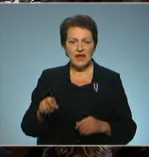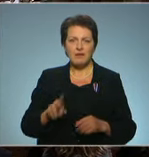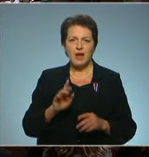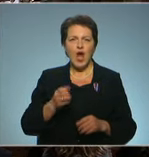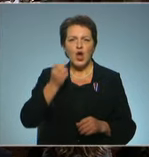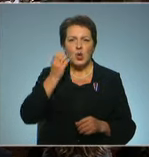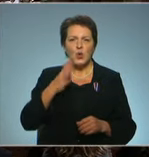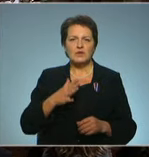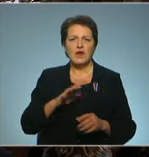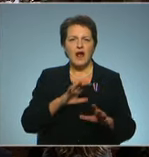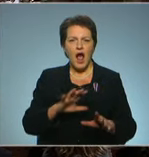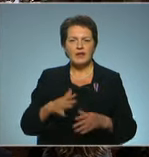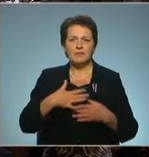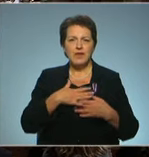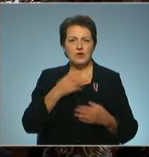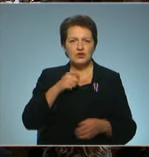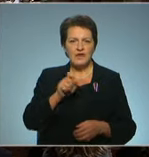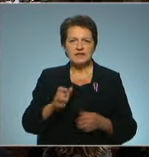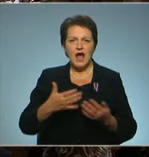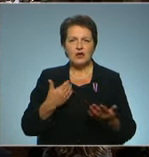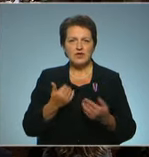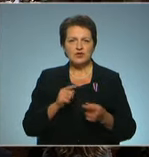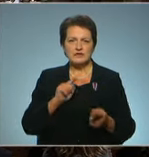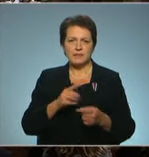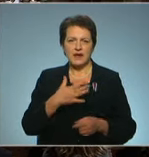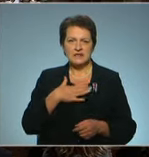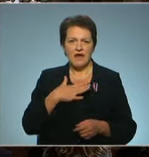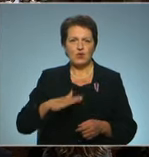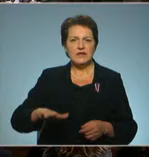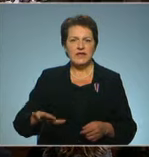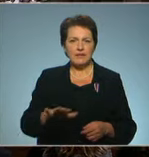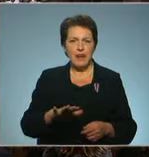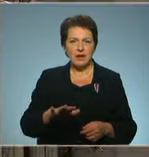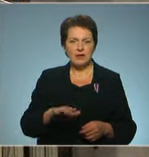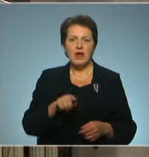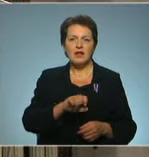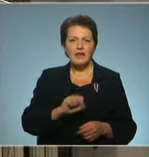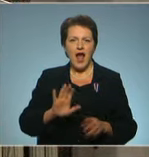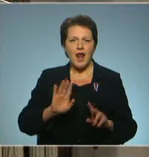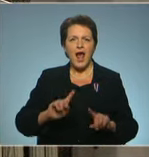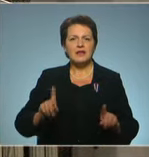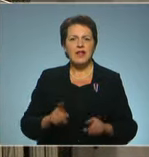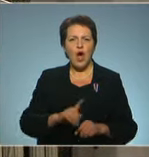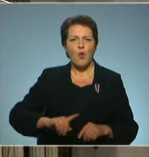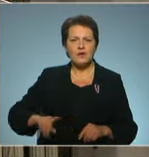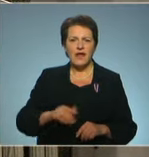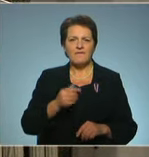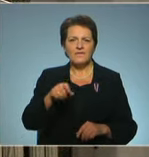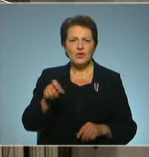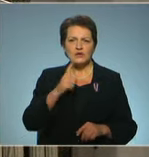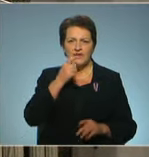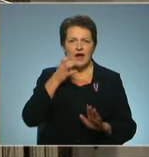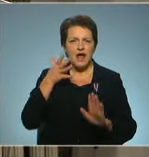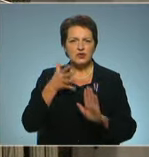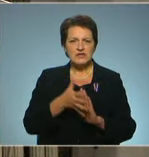gādīgi, mīloši vecāki izturas pret savu ģimeni. Tā, lai tauta viņos varētu saskatīt